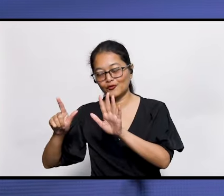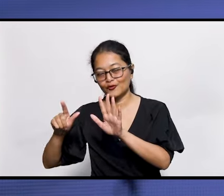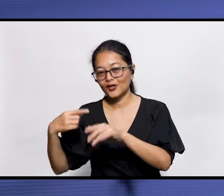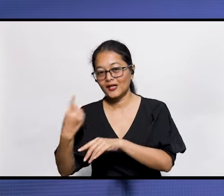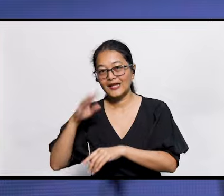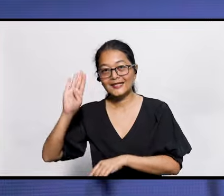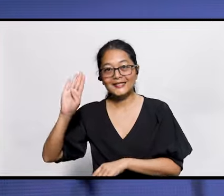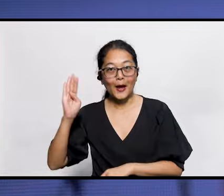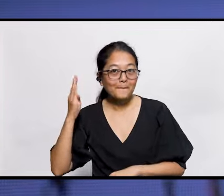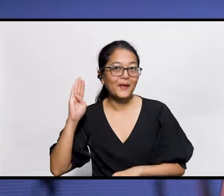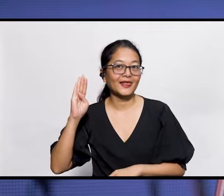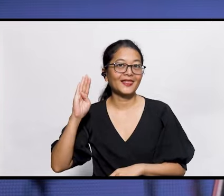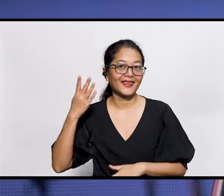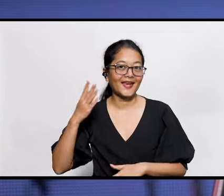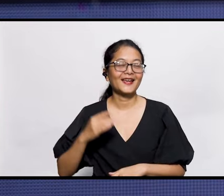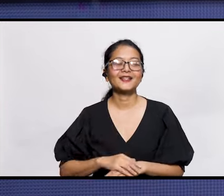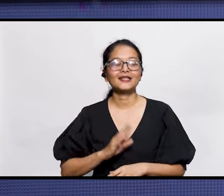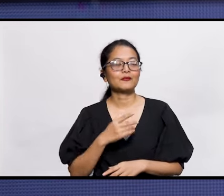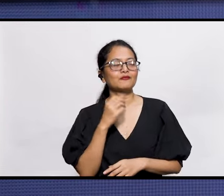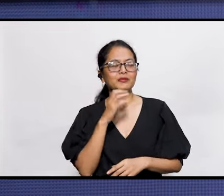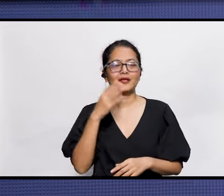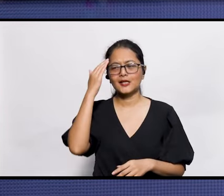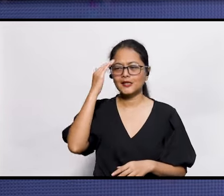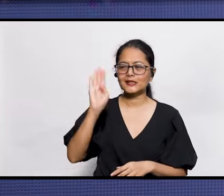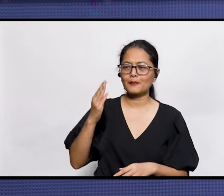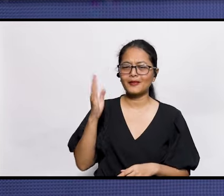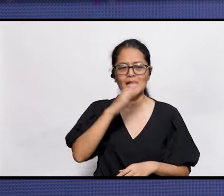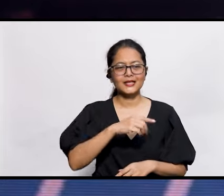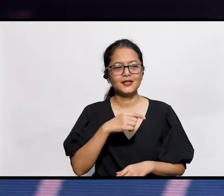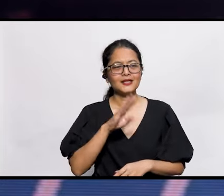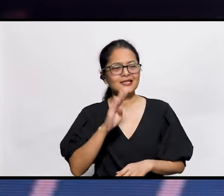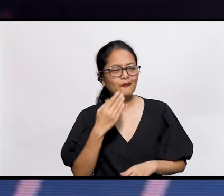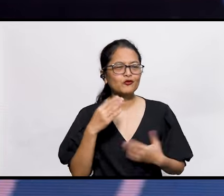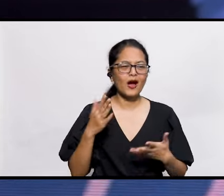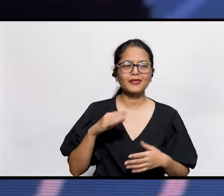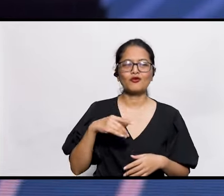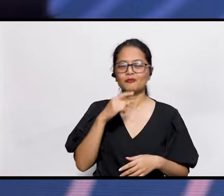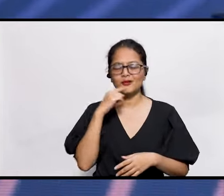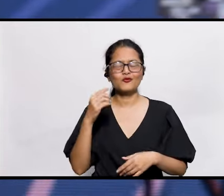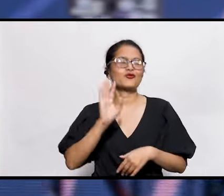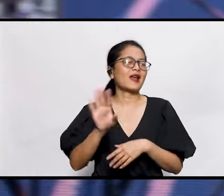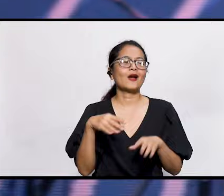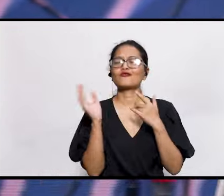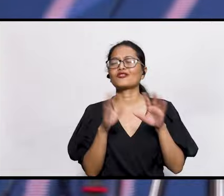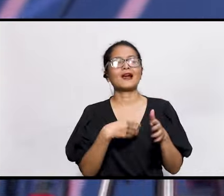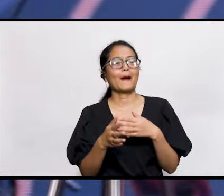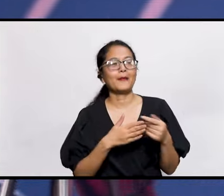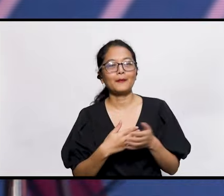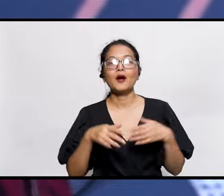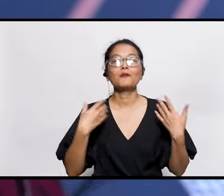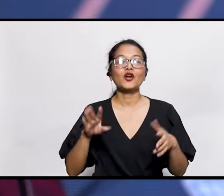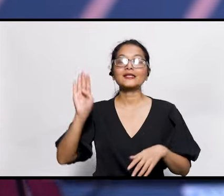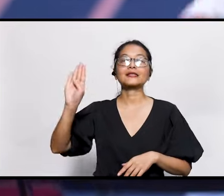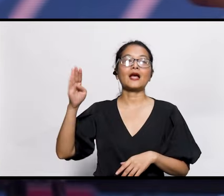tentang Anda sabatnya hari Jumat satu atau Minggu but as a Christian World kita bersama-sama kita sanday kita entering the